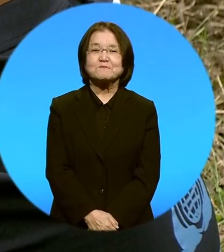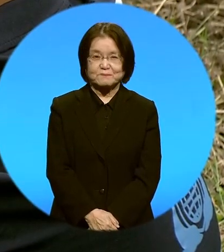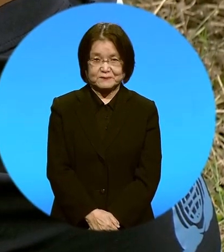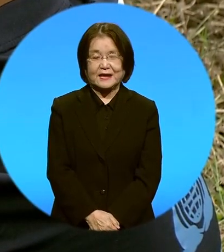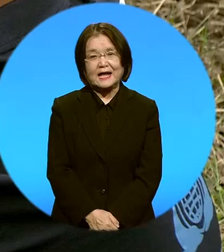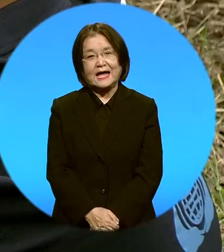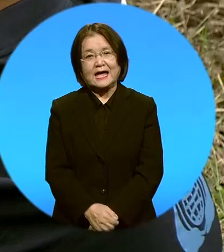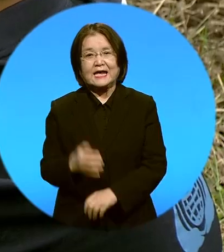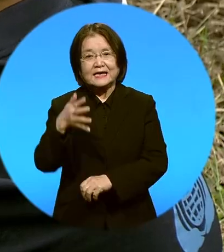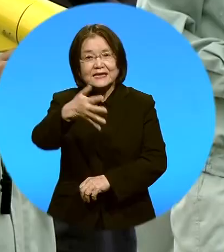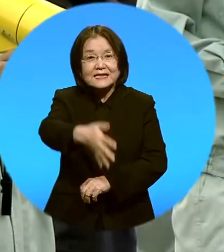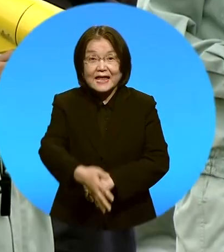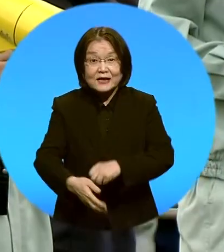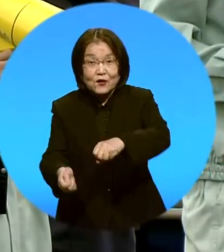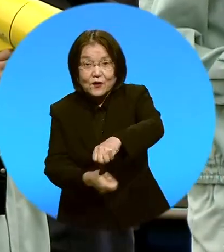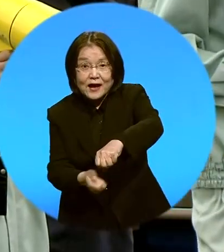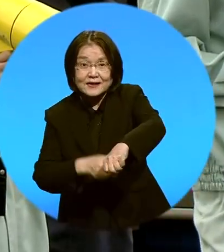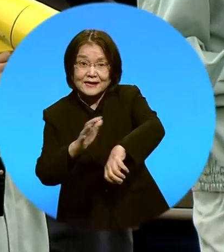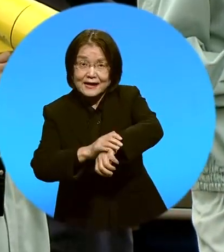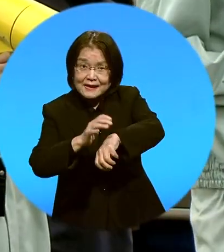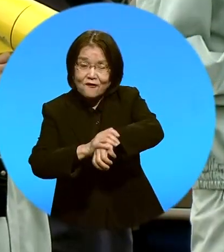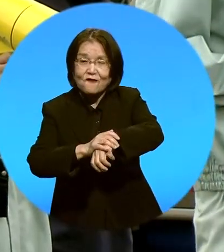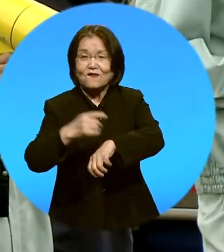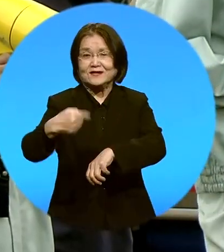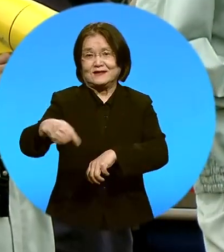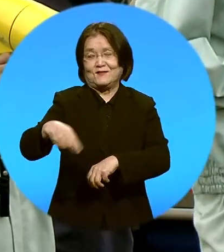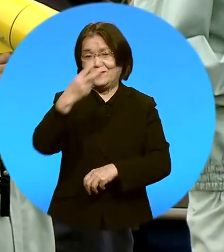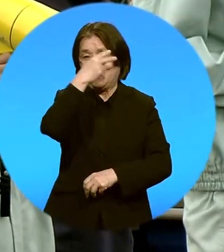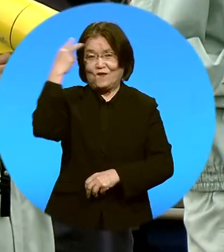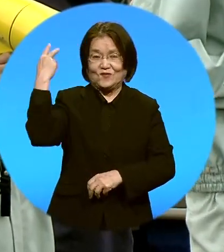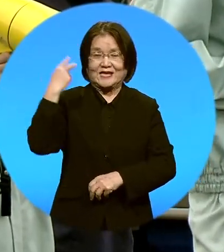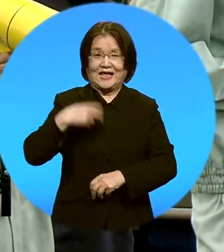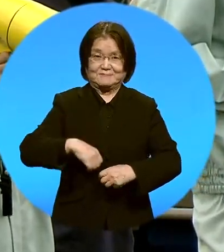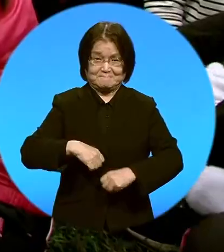稲の刈り方を教えるのは高校生です。